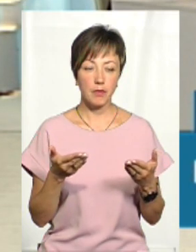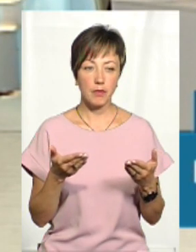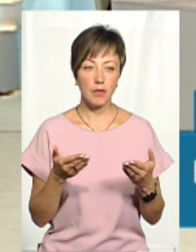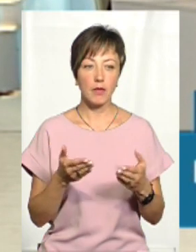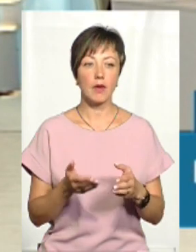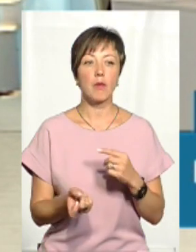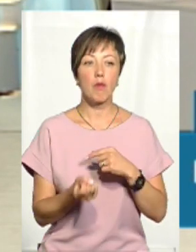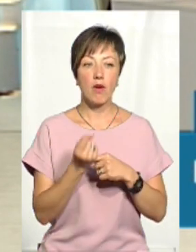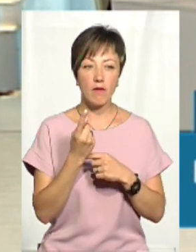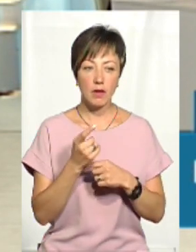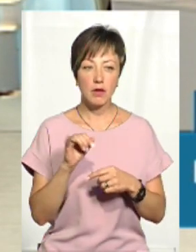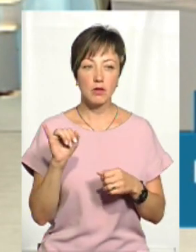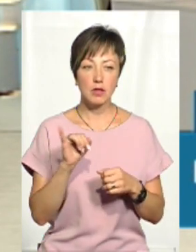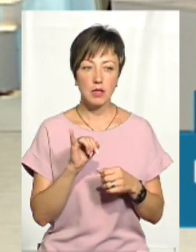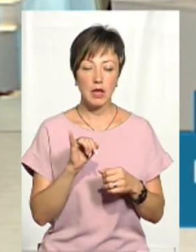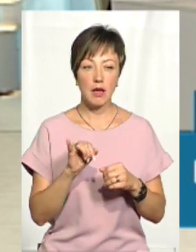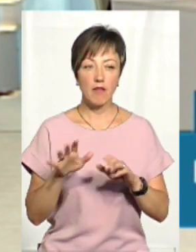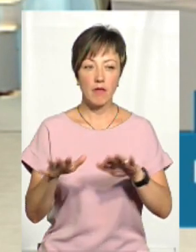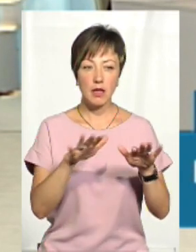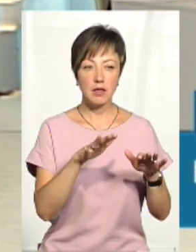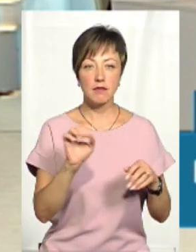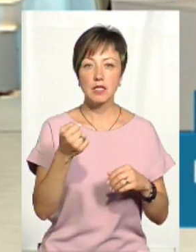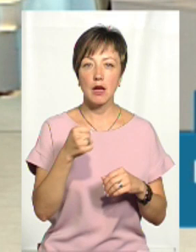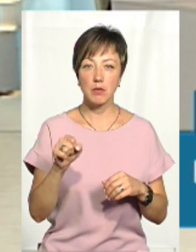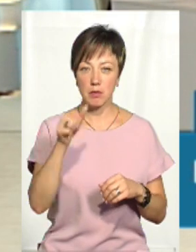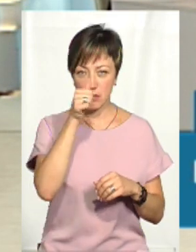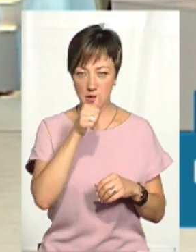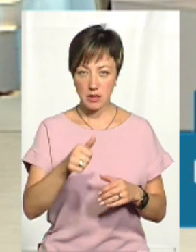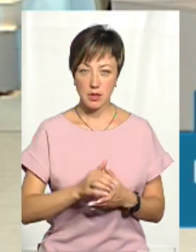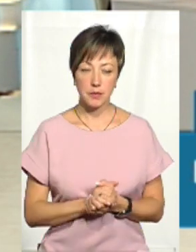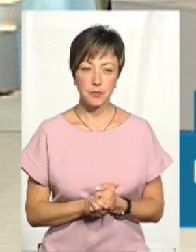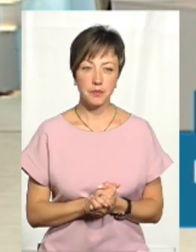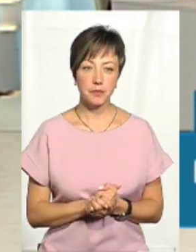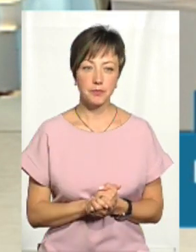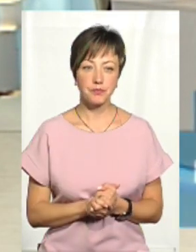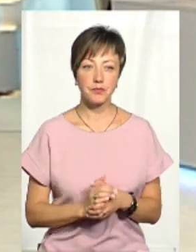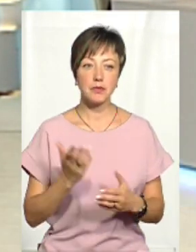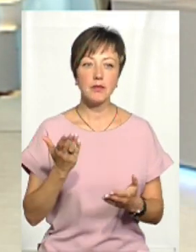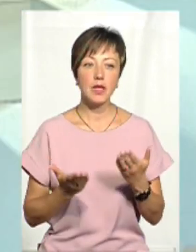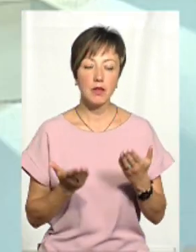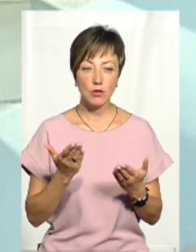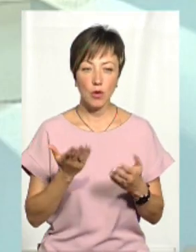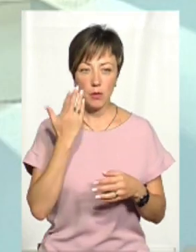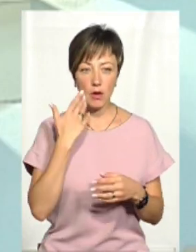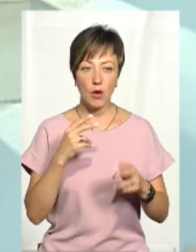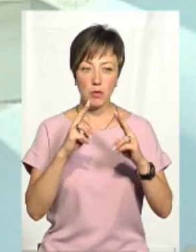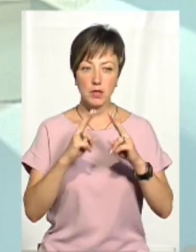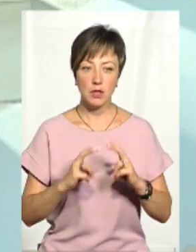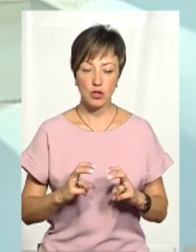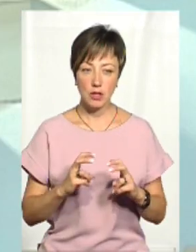вилупилося, скажімо так, імаго вилетіло у серпні місяці. Якщо при